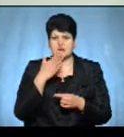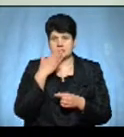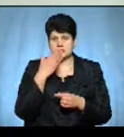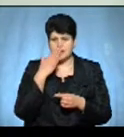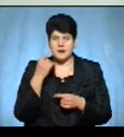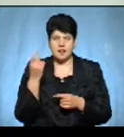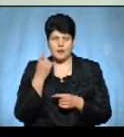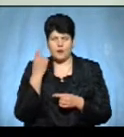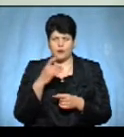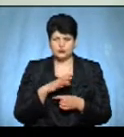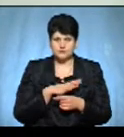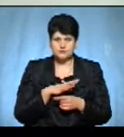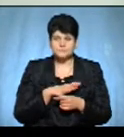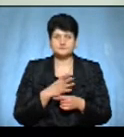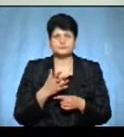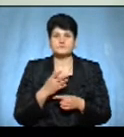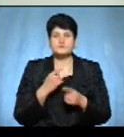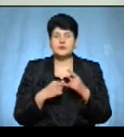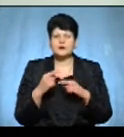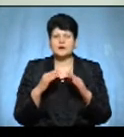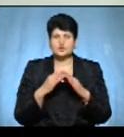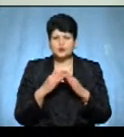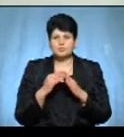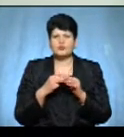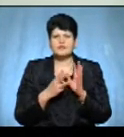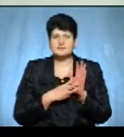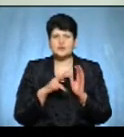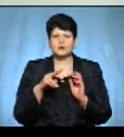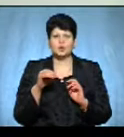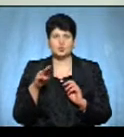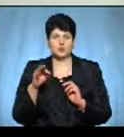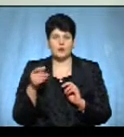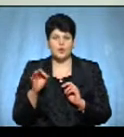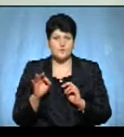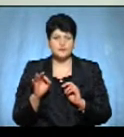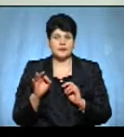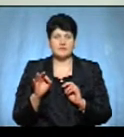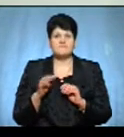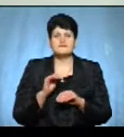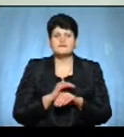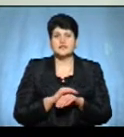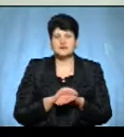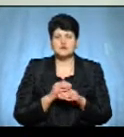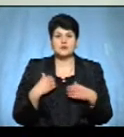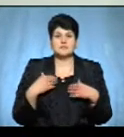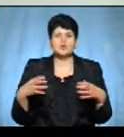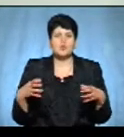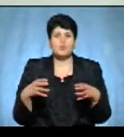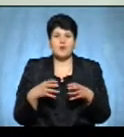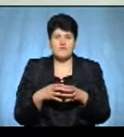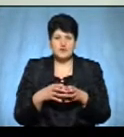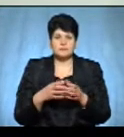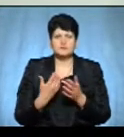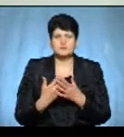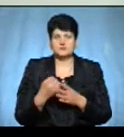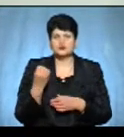запах алкоголю. Повертаючись до того дня 18 лютого, фактично, ми згрупувалися,